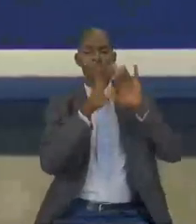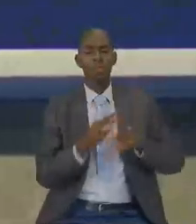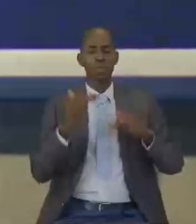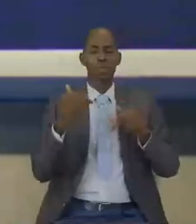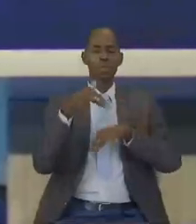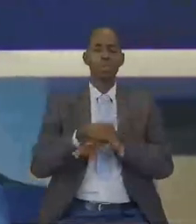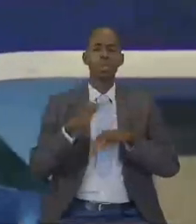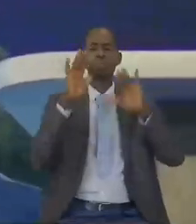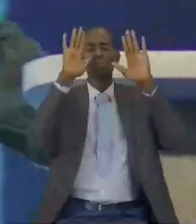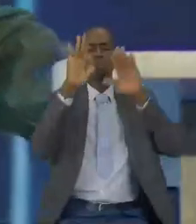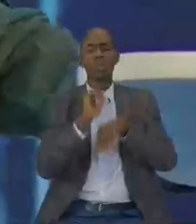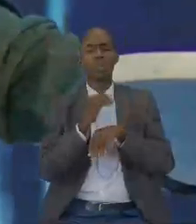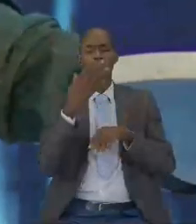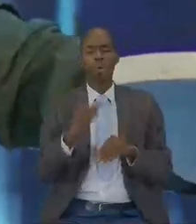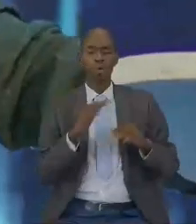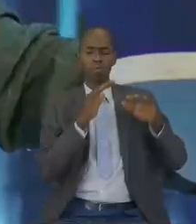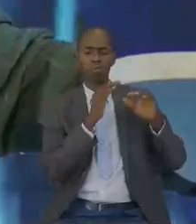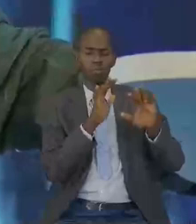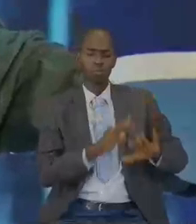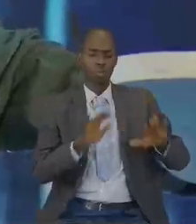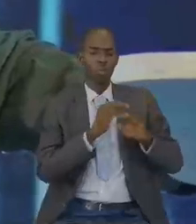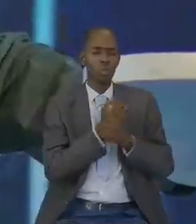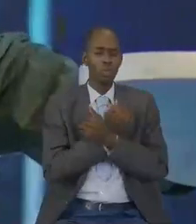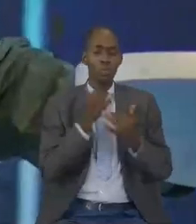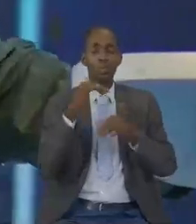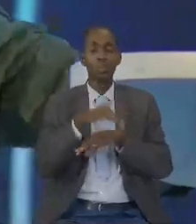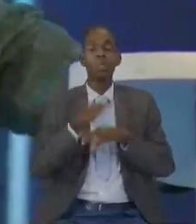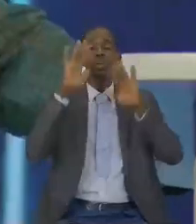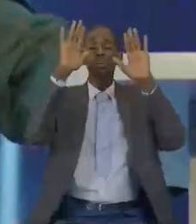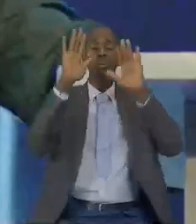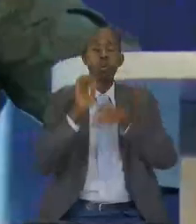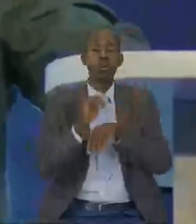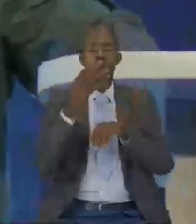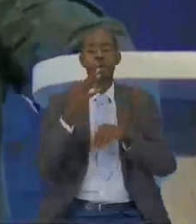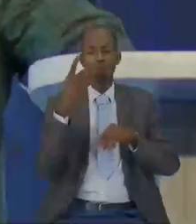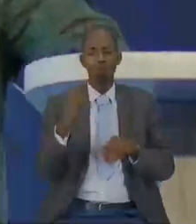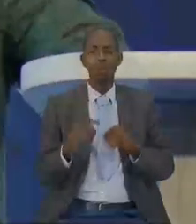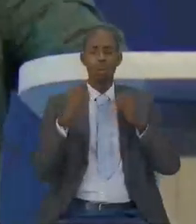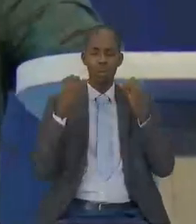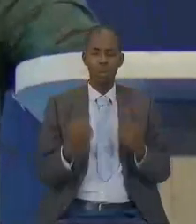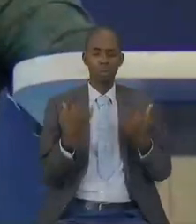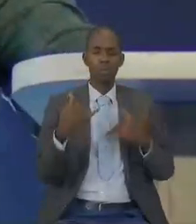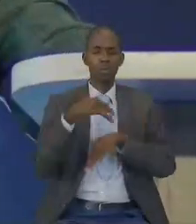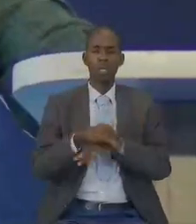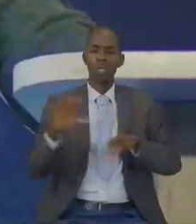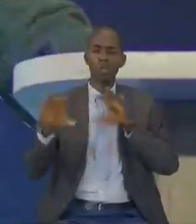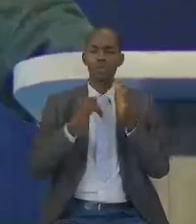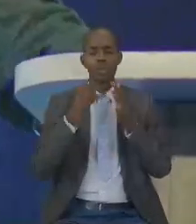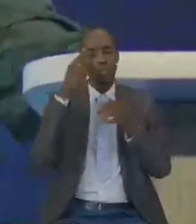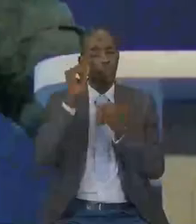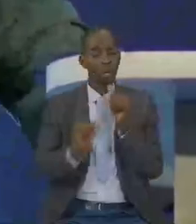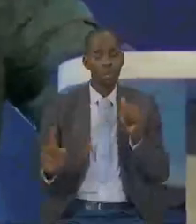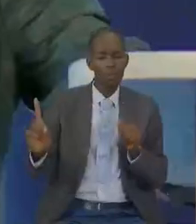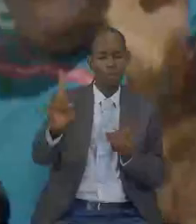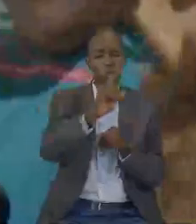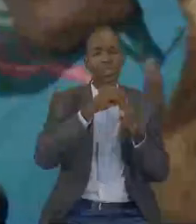faillir. Miracle de miséricorde ce soir, miracle de compassion ce soir, miracle de manifestation de ton amour ce soir. Fais-le